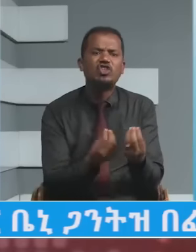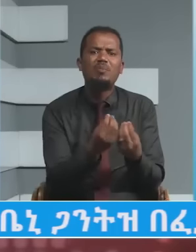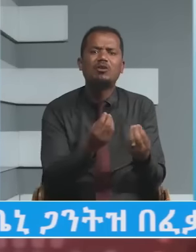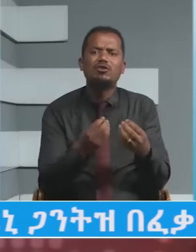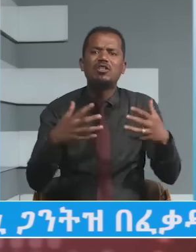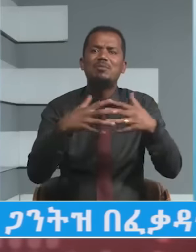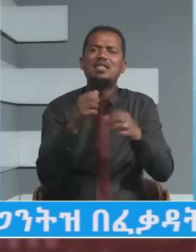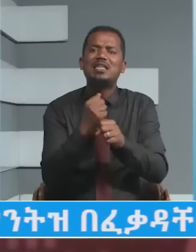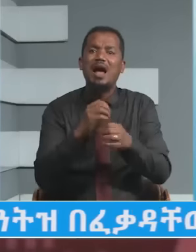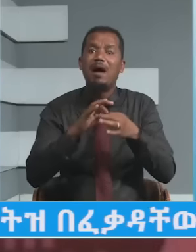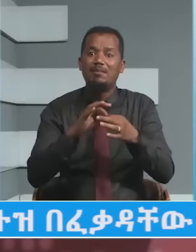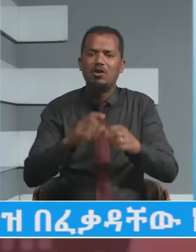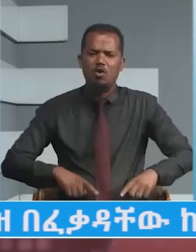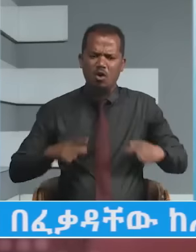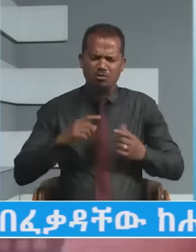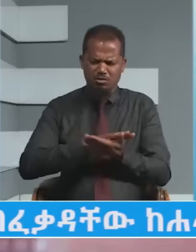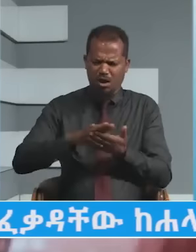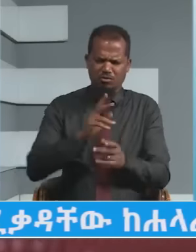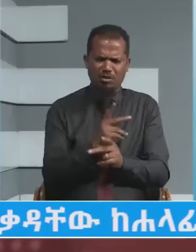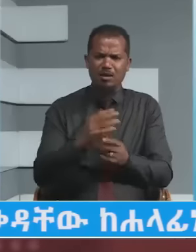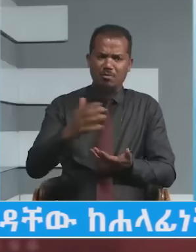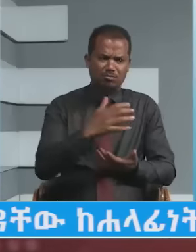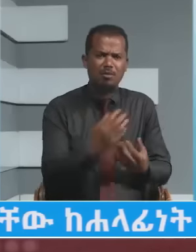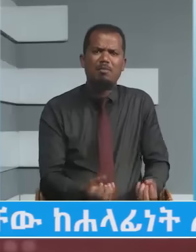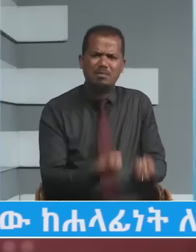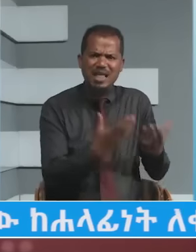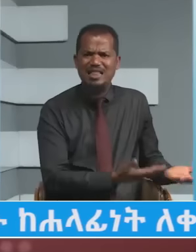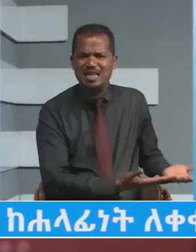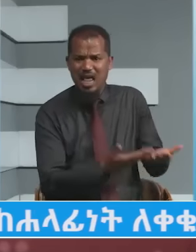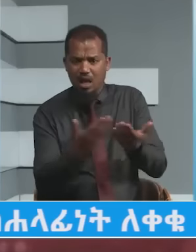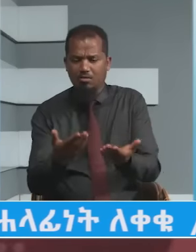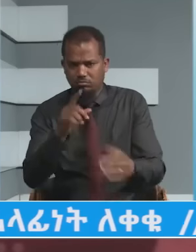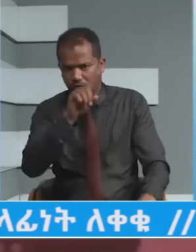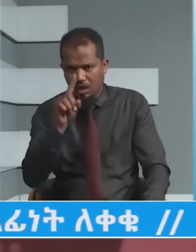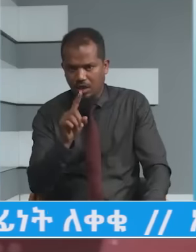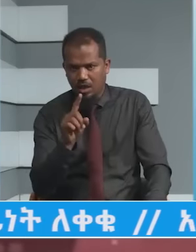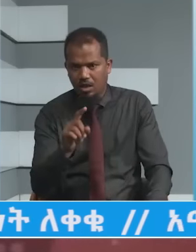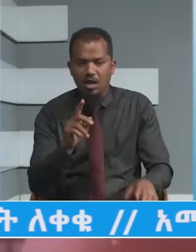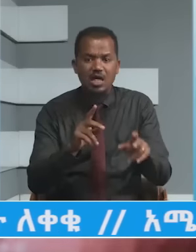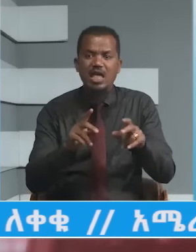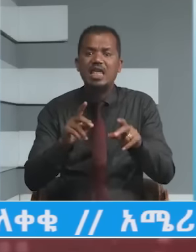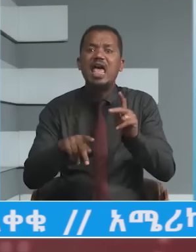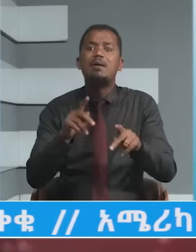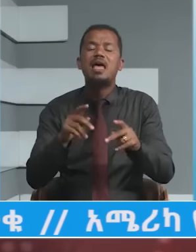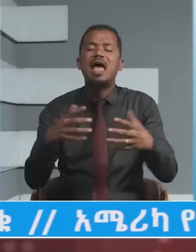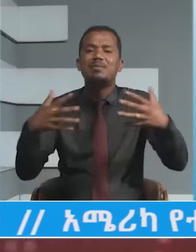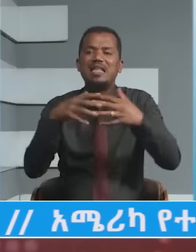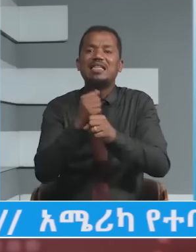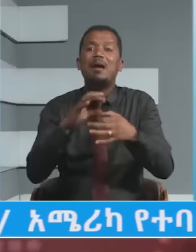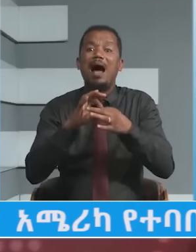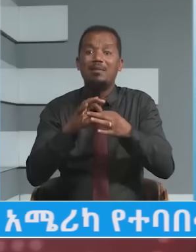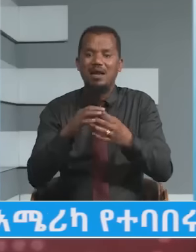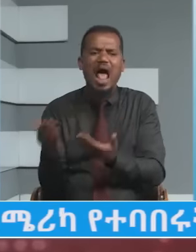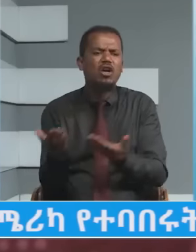የሸማቾች የህብረት ስራ ማህበራት ለነዋሪዎች ጥራቱን የጠበቀ ምርት በብዛት እንዲያቀርቡ ተጠየቀ። የህብረት ስራ ማህበራት